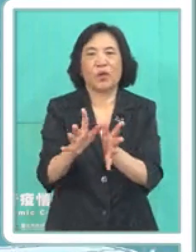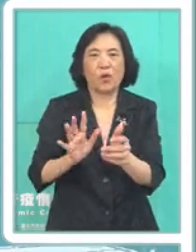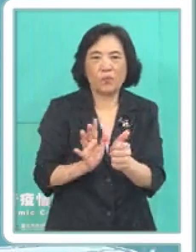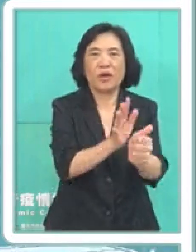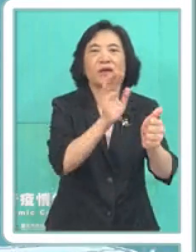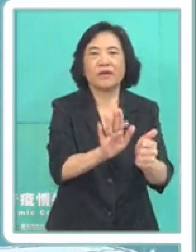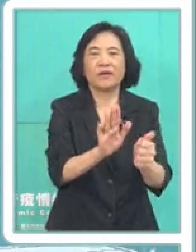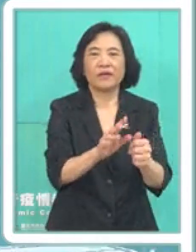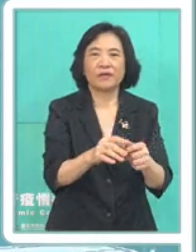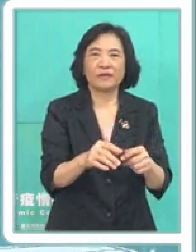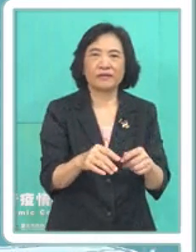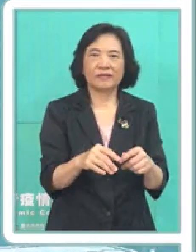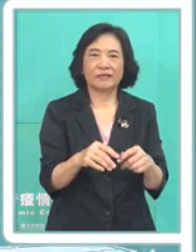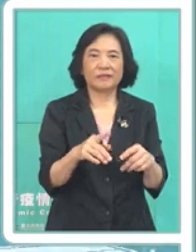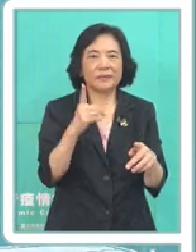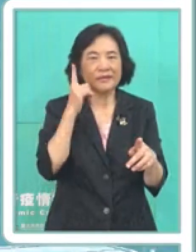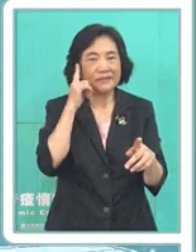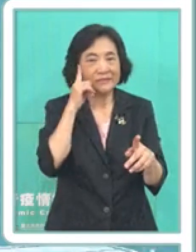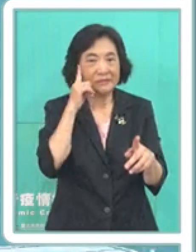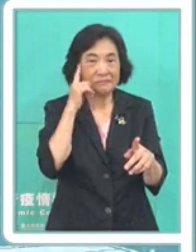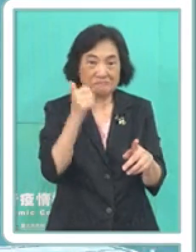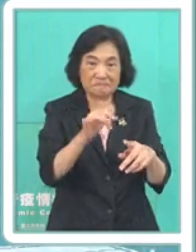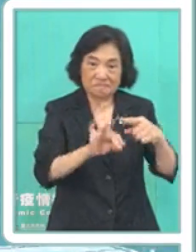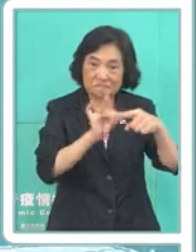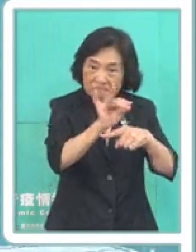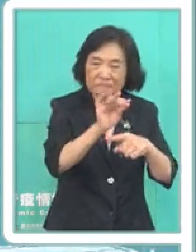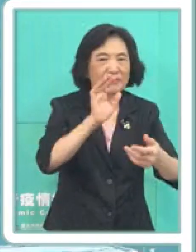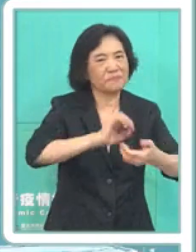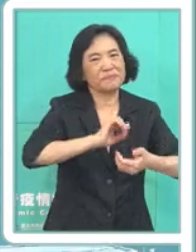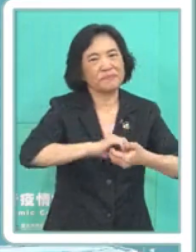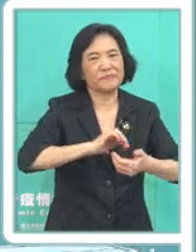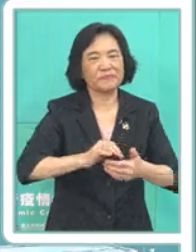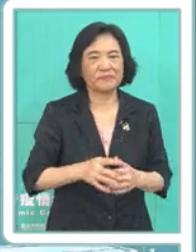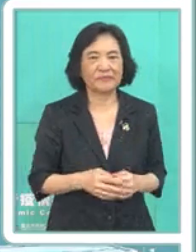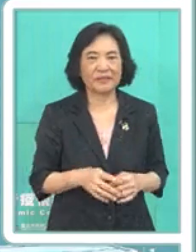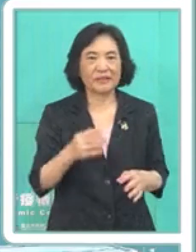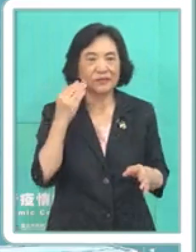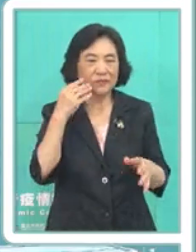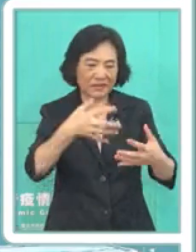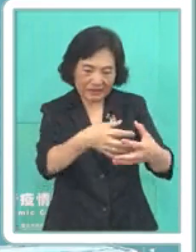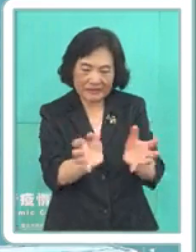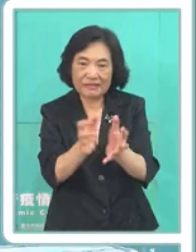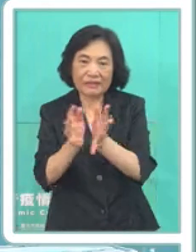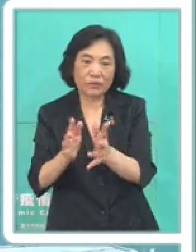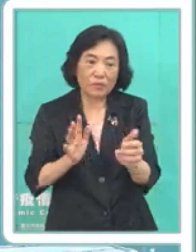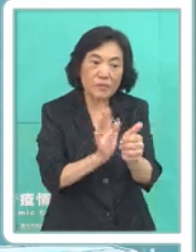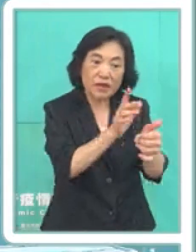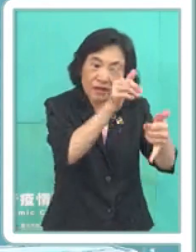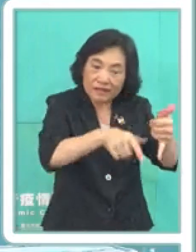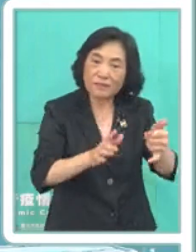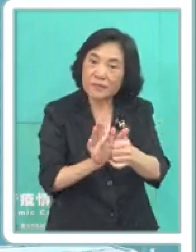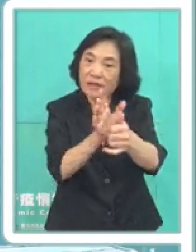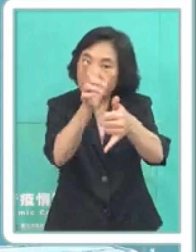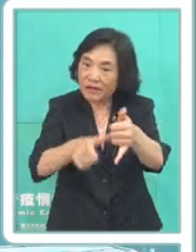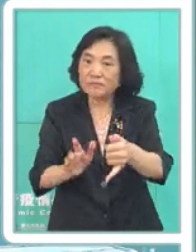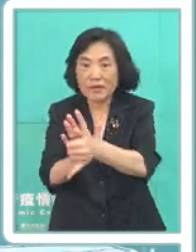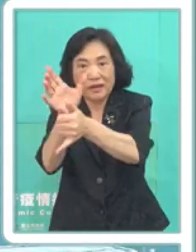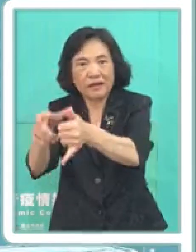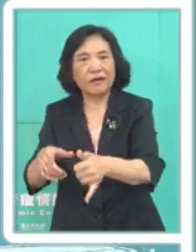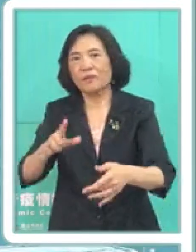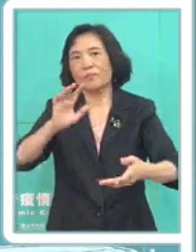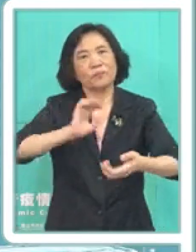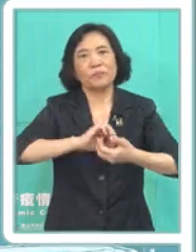生物本来就不是百分之百，它只是一个哪一个 group 哦，那支持度比较高，那哪一个支持度比较